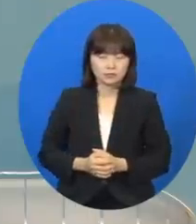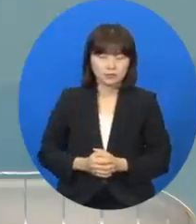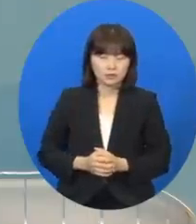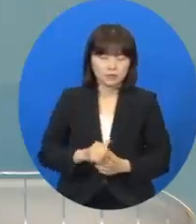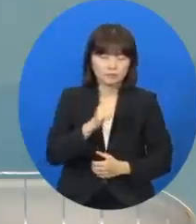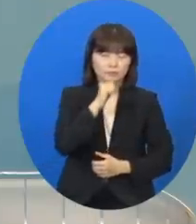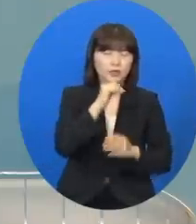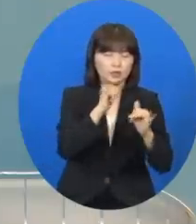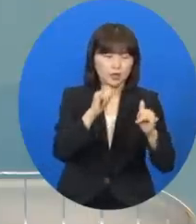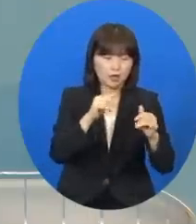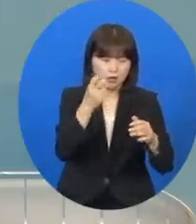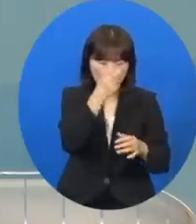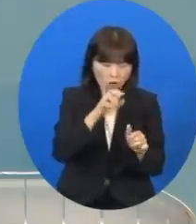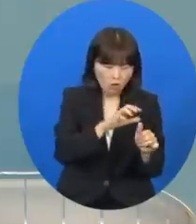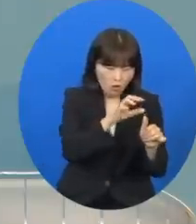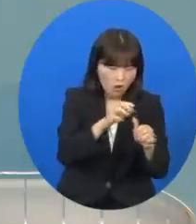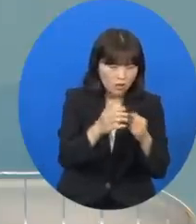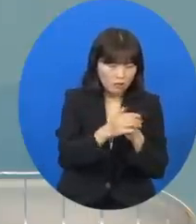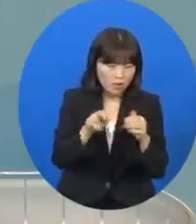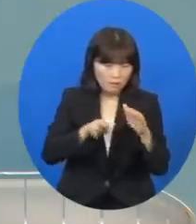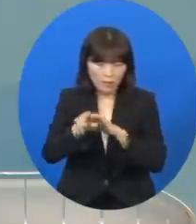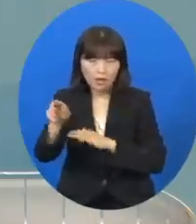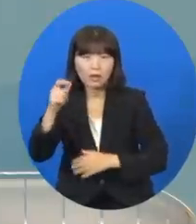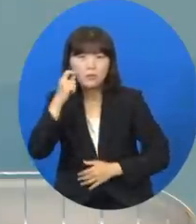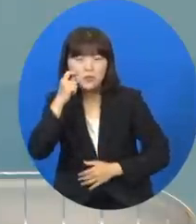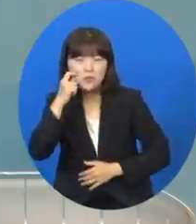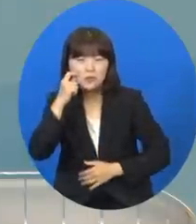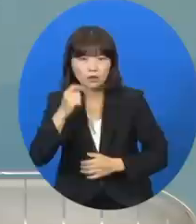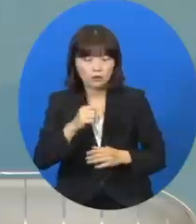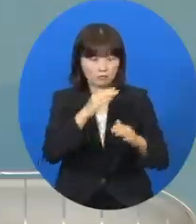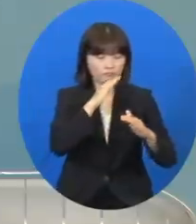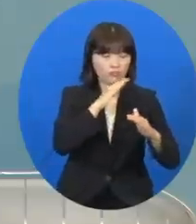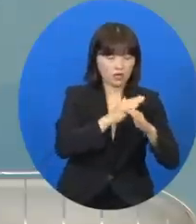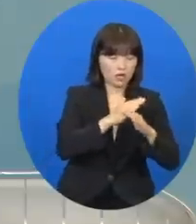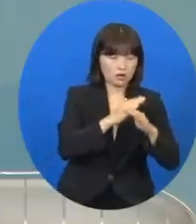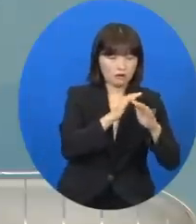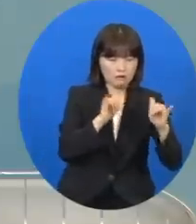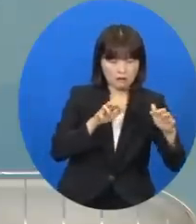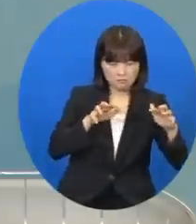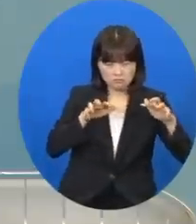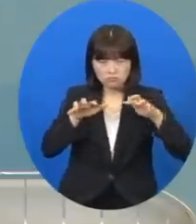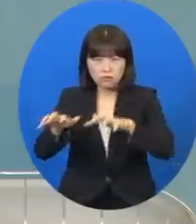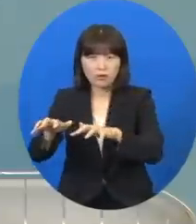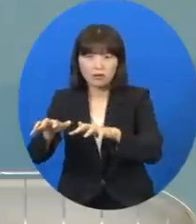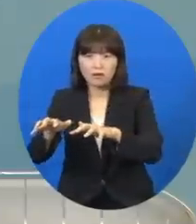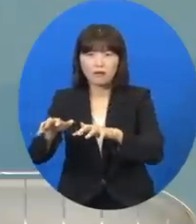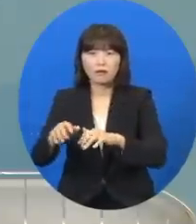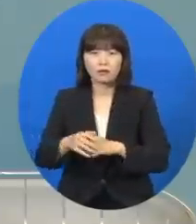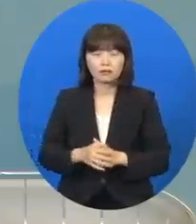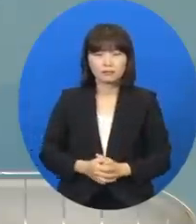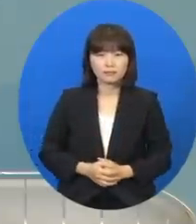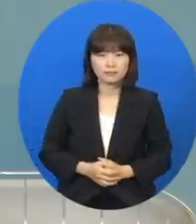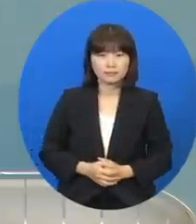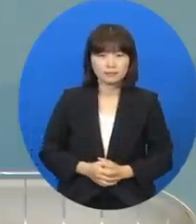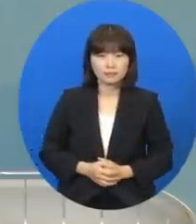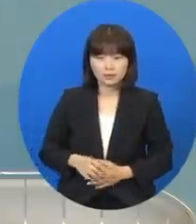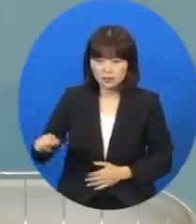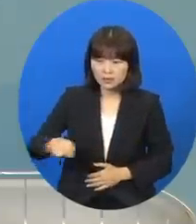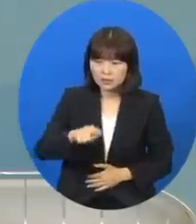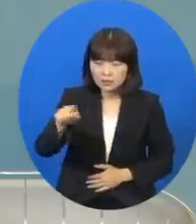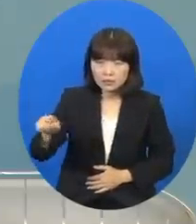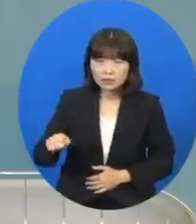미처 피난을 못 가고 인민군이 닥쳤어요. 근데 그분들을 어떻게 도울